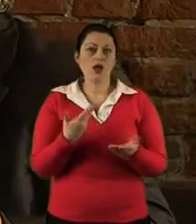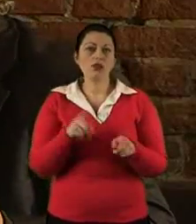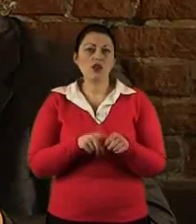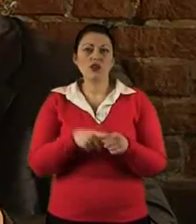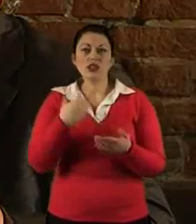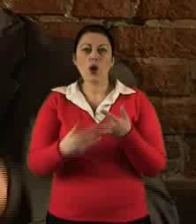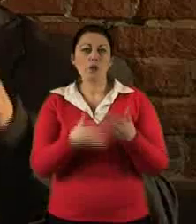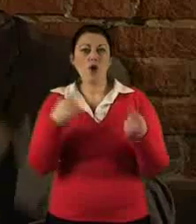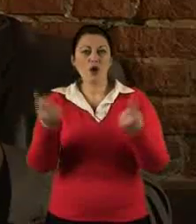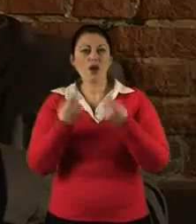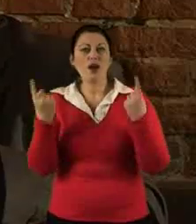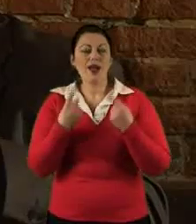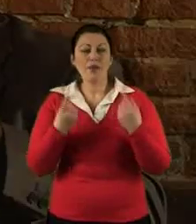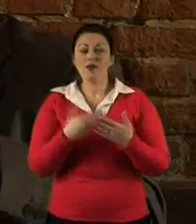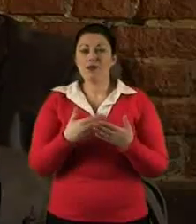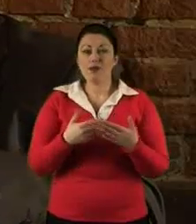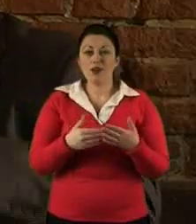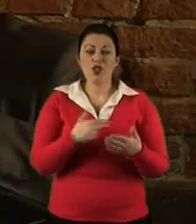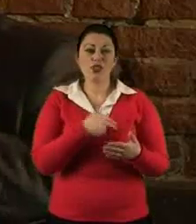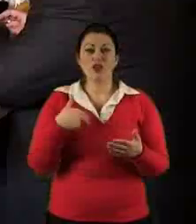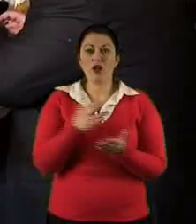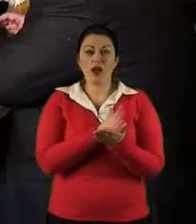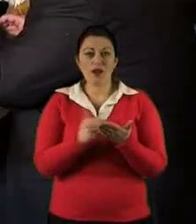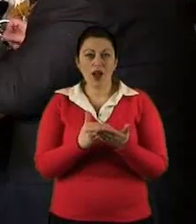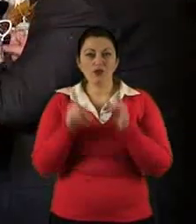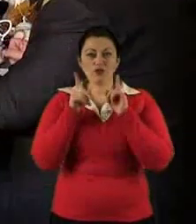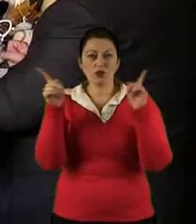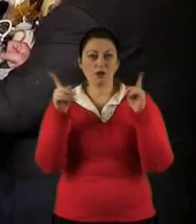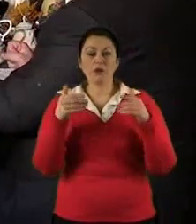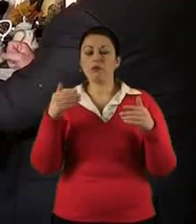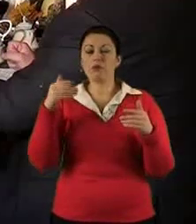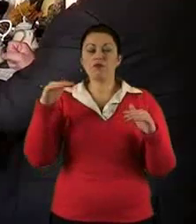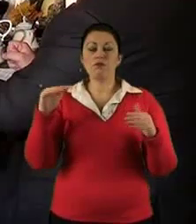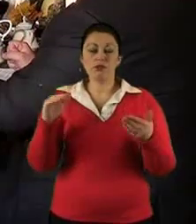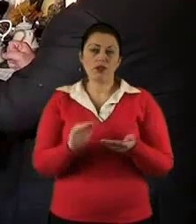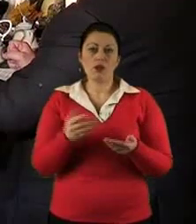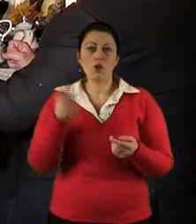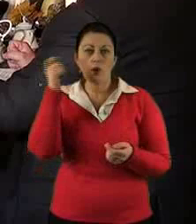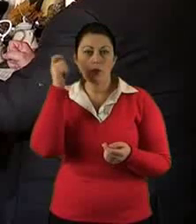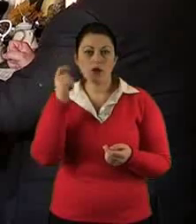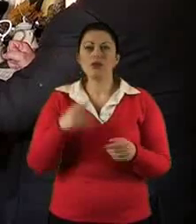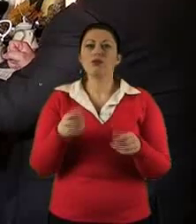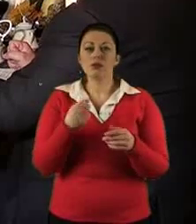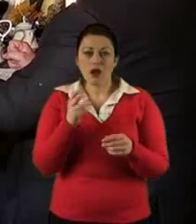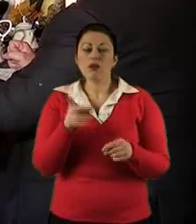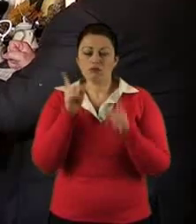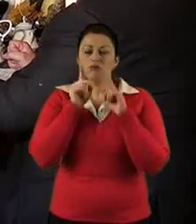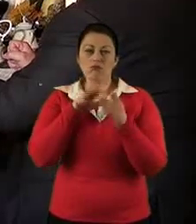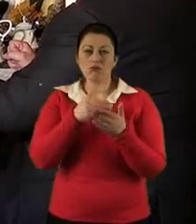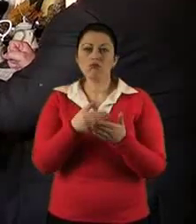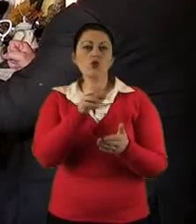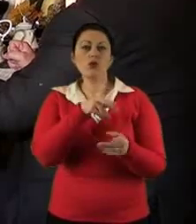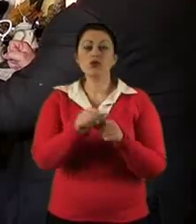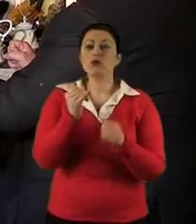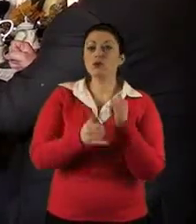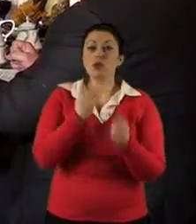pewnie stąd kłopot z krajowymi winniczkami. Tak, jak z tymi różnymi mlekiem, mięsem i tak dalej, jak nie ma